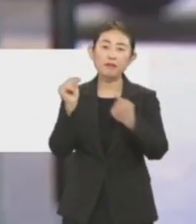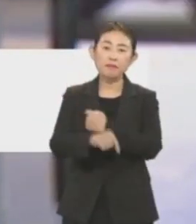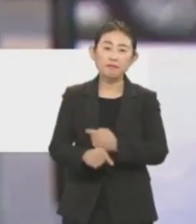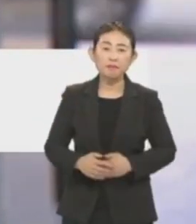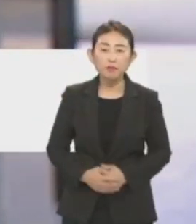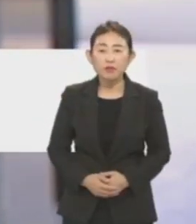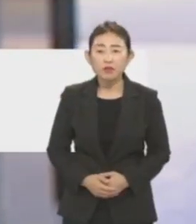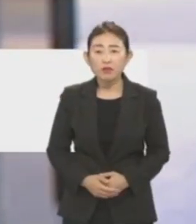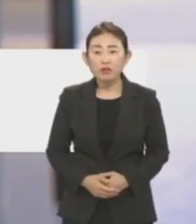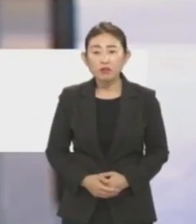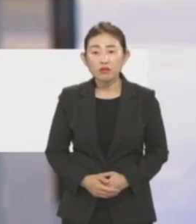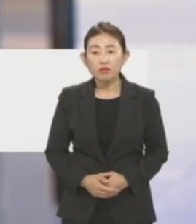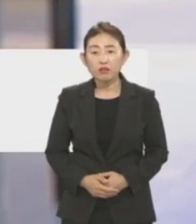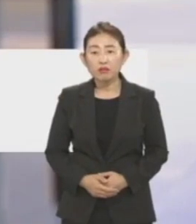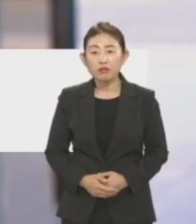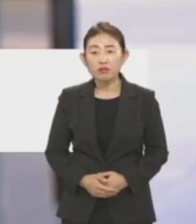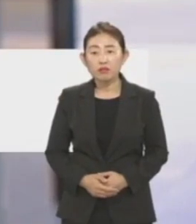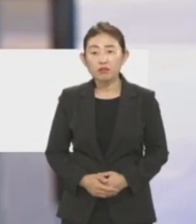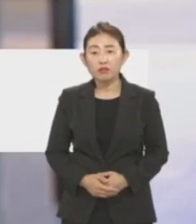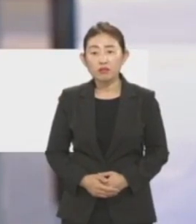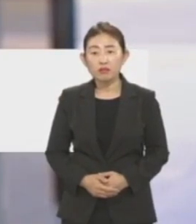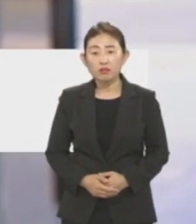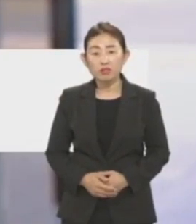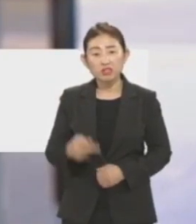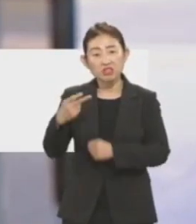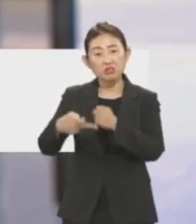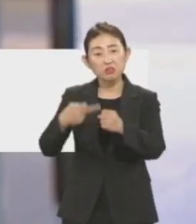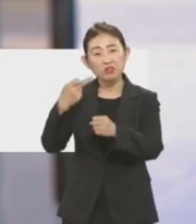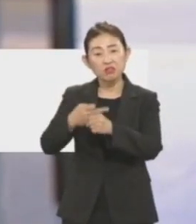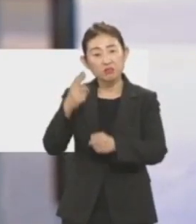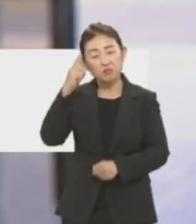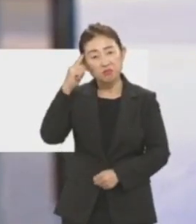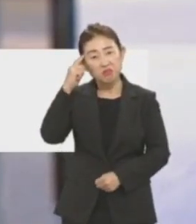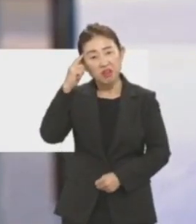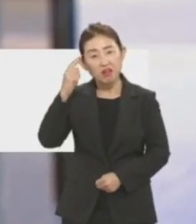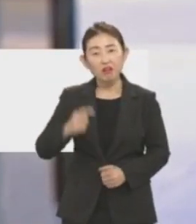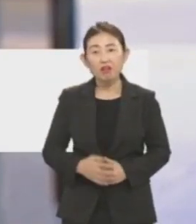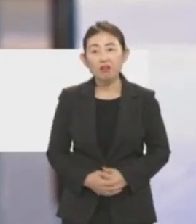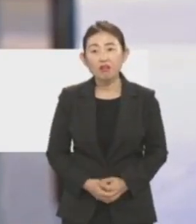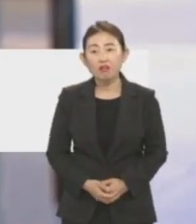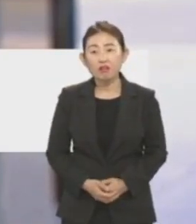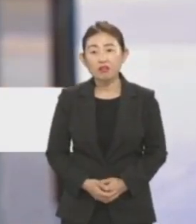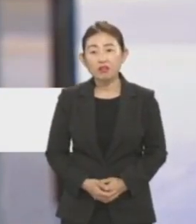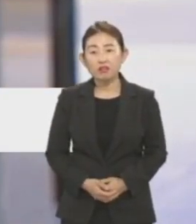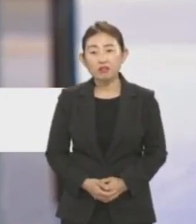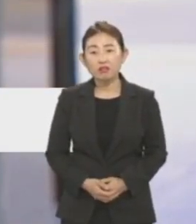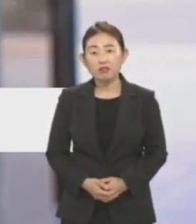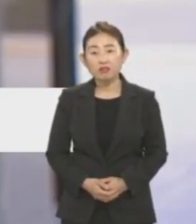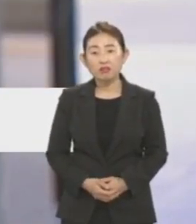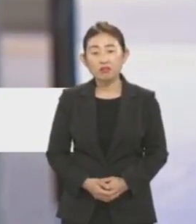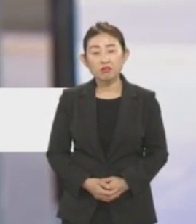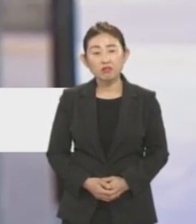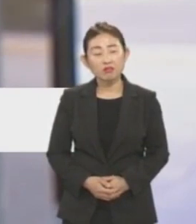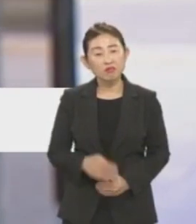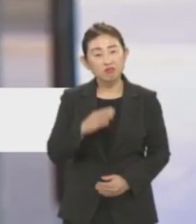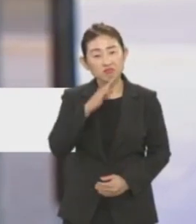섰지만 그 기대마저도 못 미쳤기 때문에 솔직히 저는